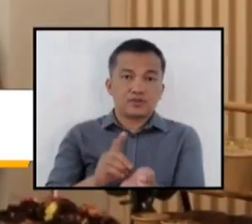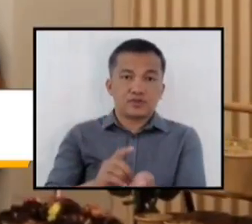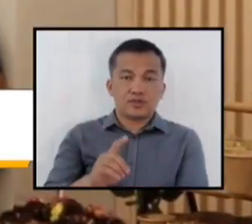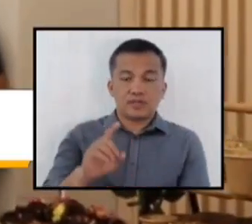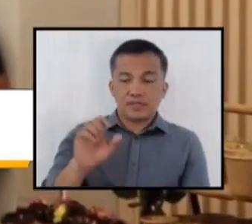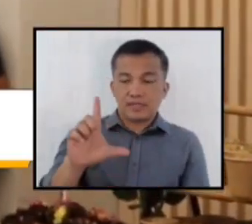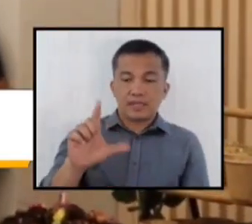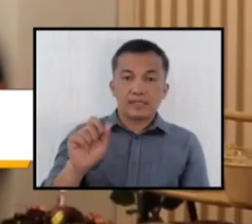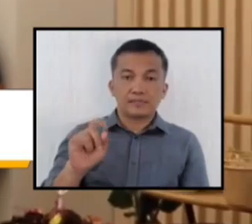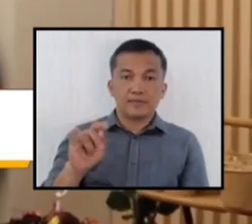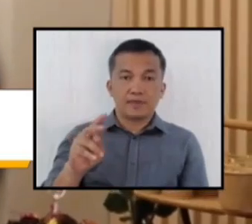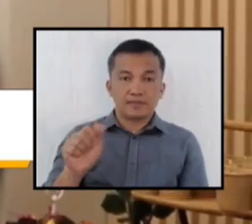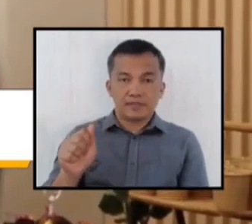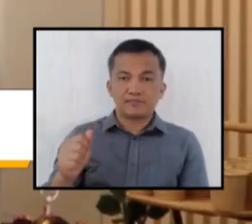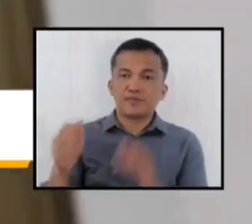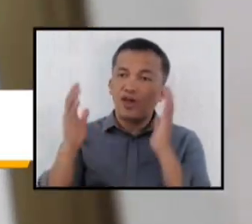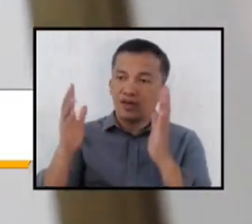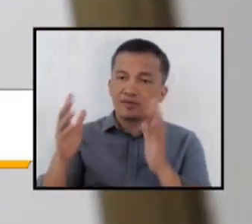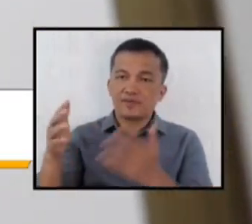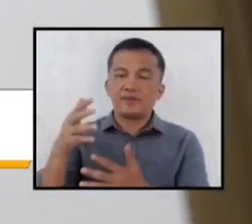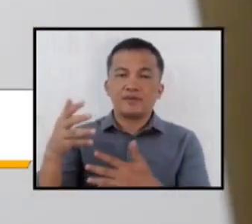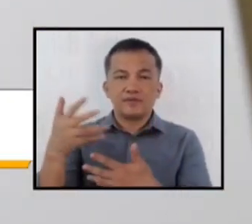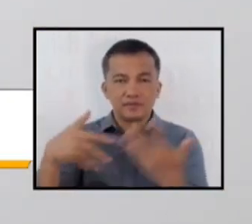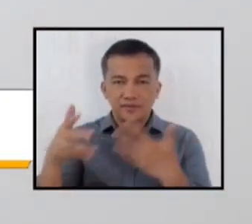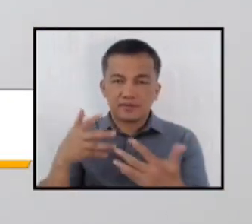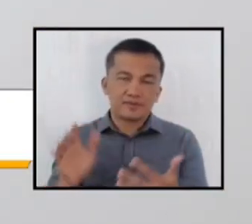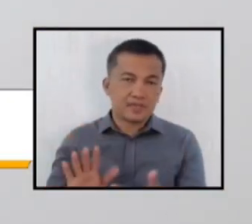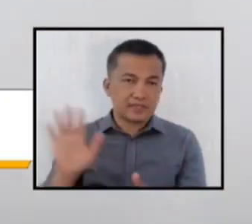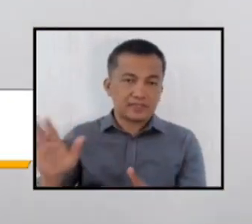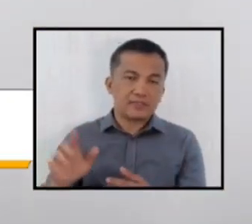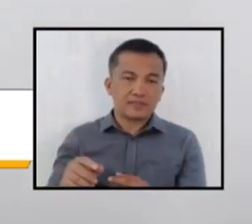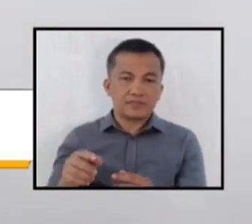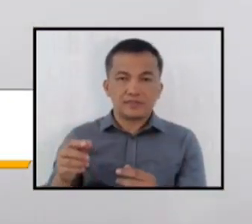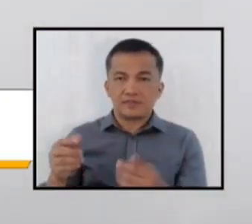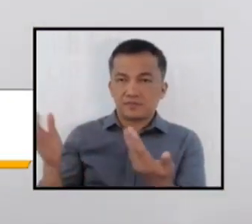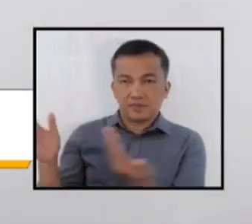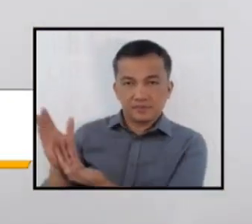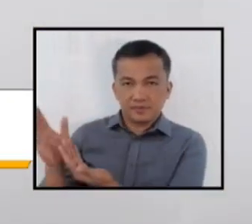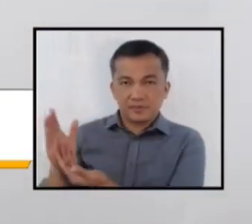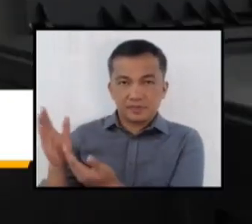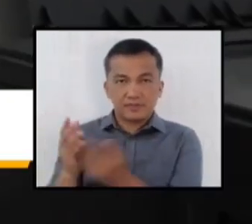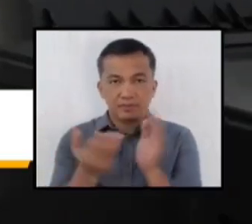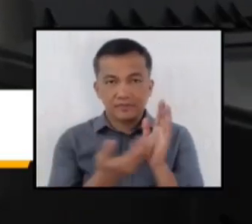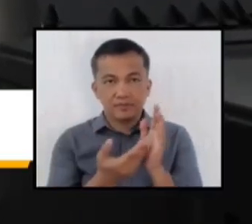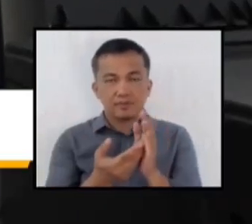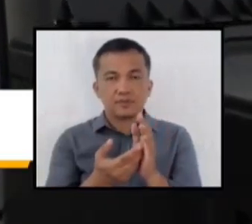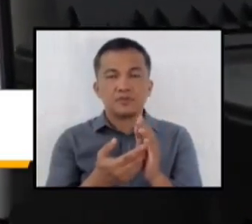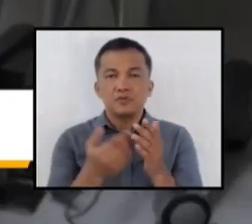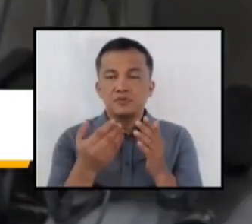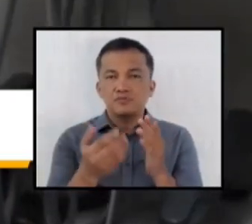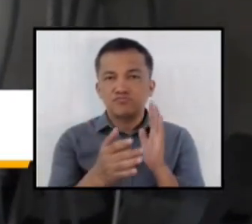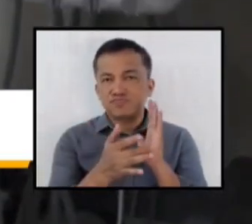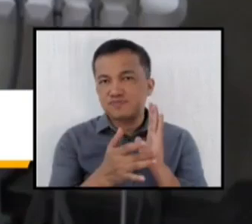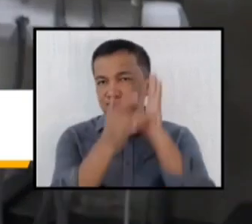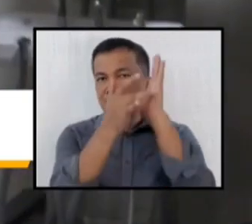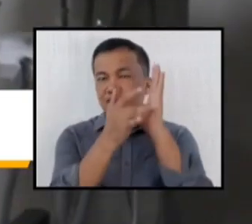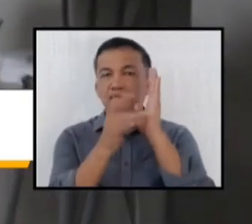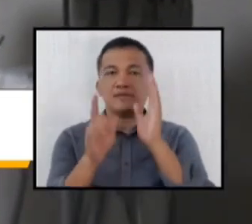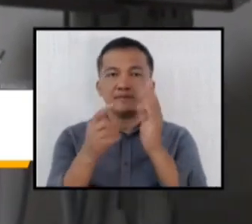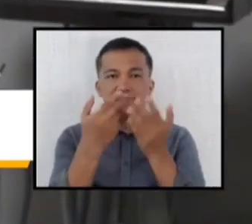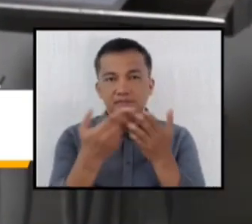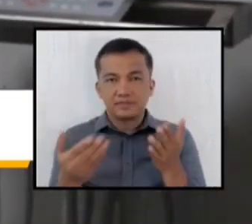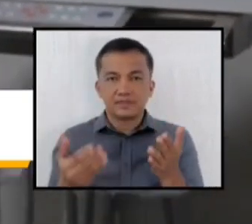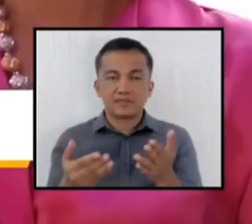na nakipagkwentuhan pa sa kanila. At ipinasilip rin nito ang mga bagong technology at facilities sa bagong bukas